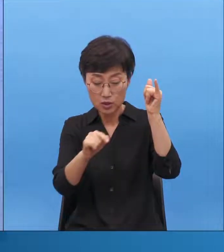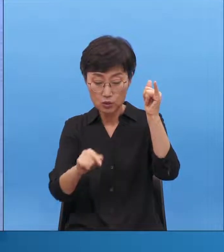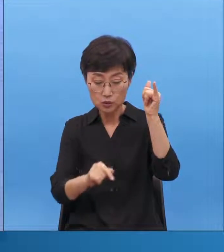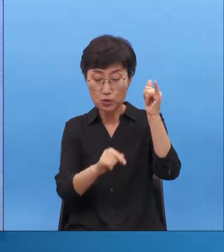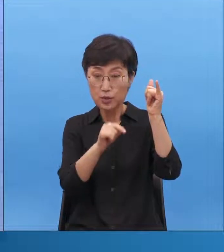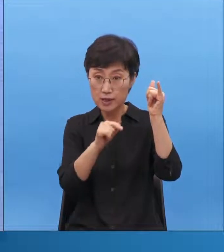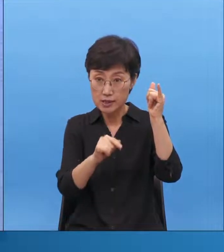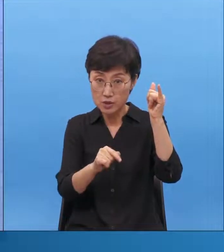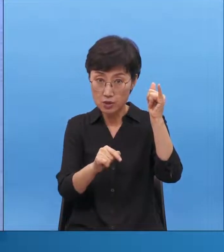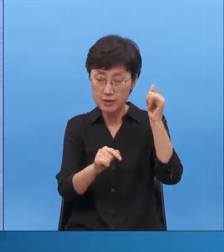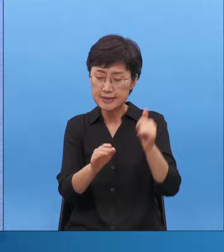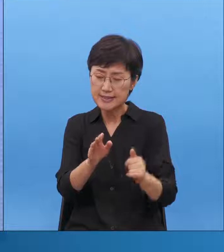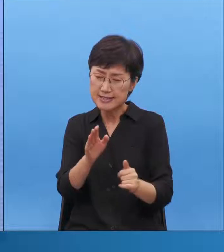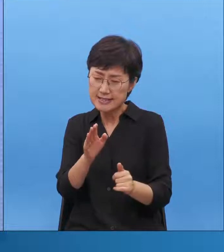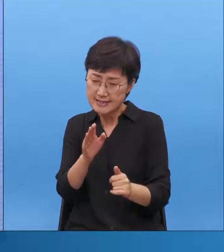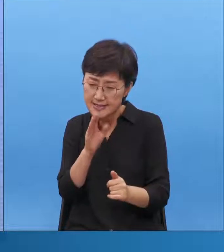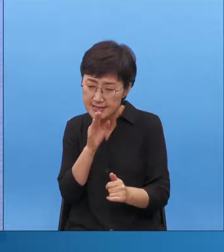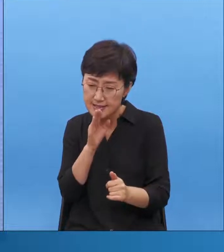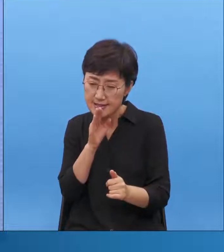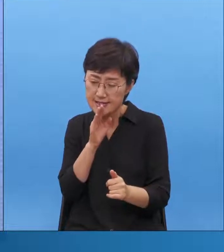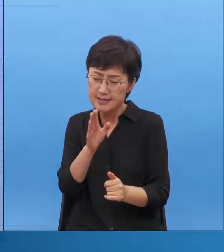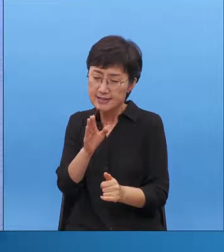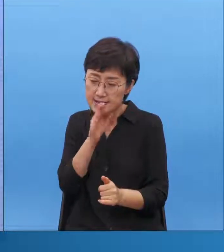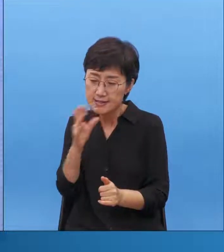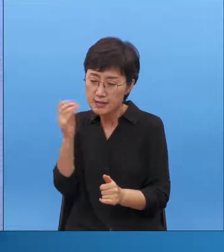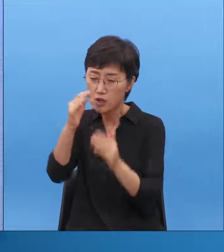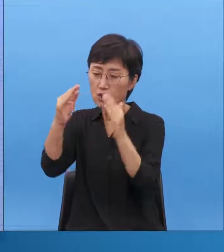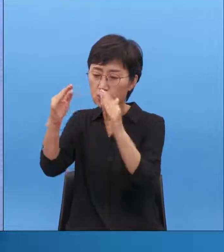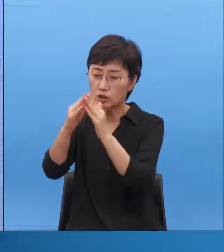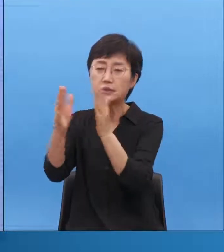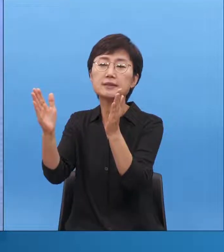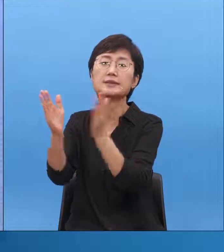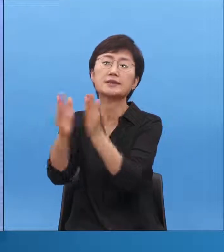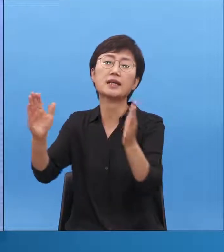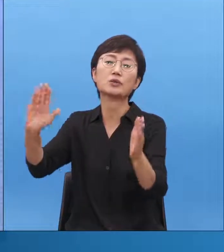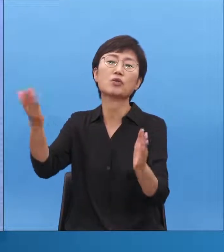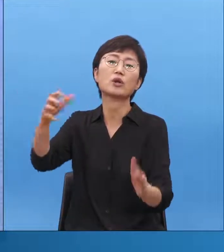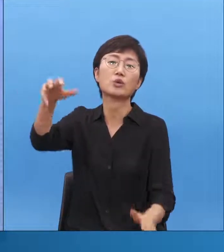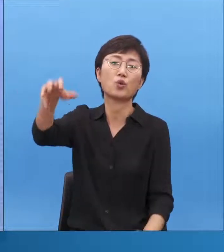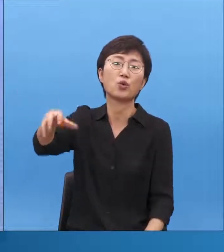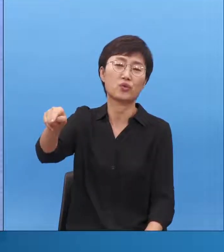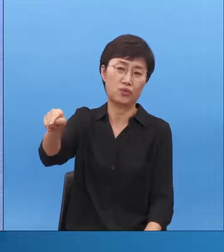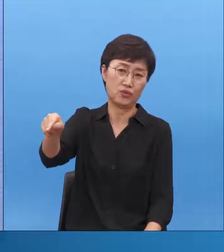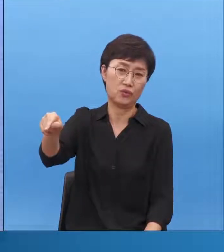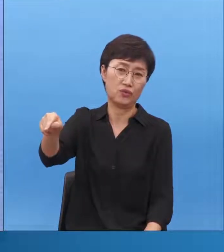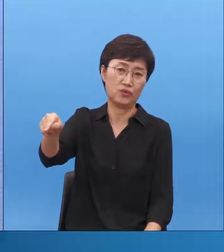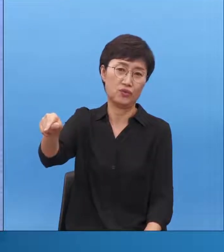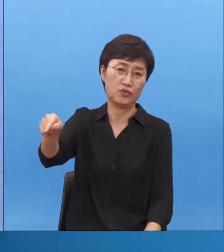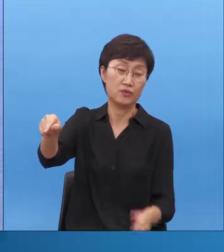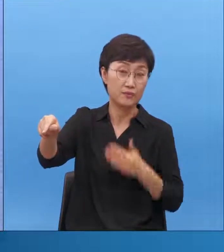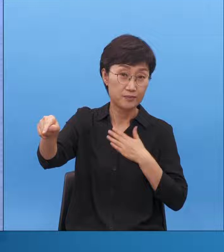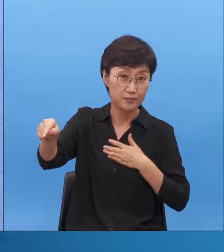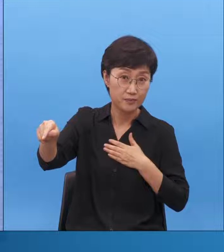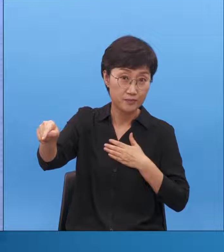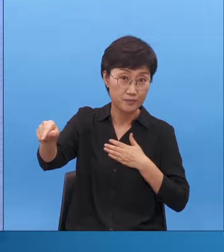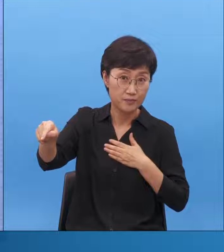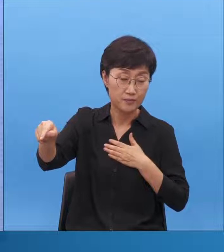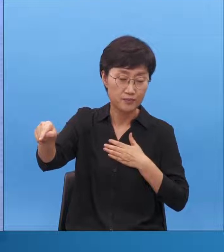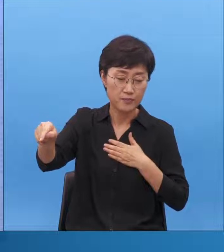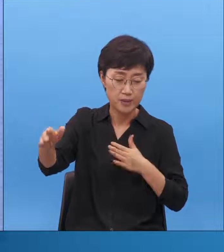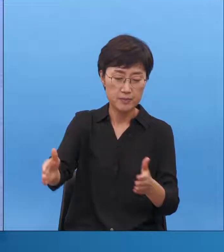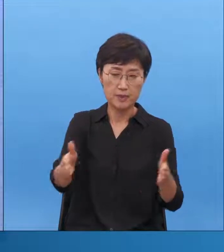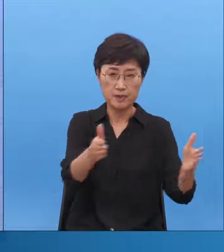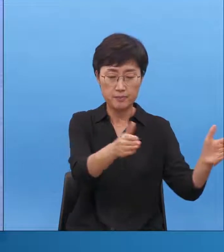the most upright church began in Israelite. 자, 우리는 어떤 응답을 받고 어떻게 해야 될 것이냐를